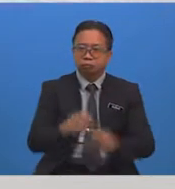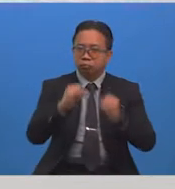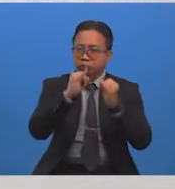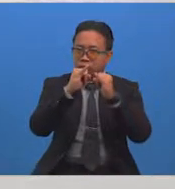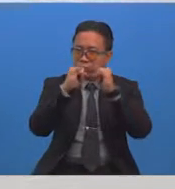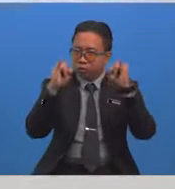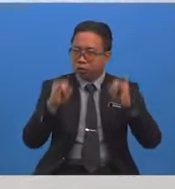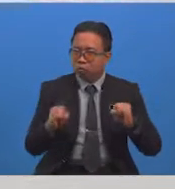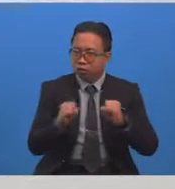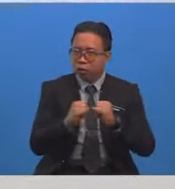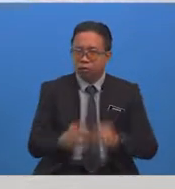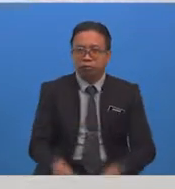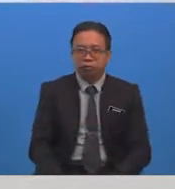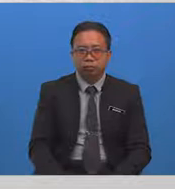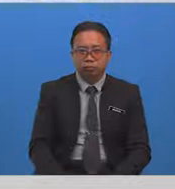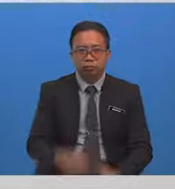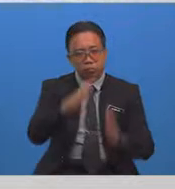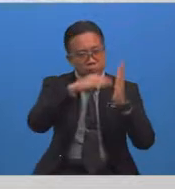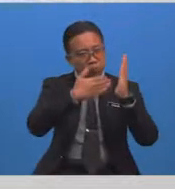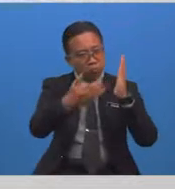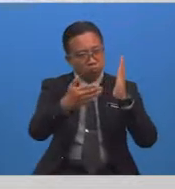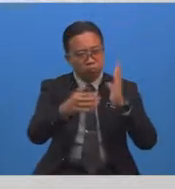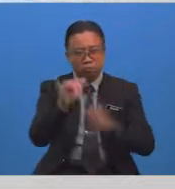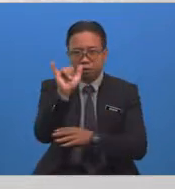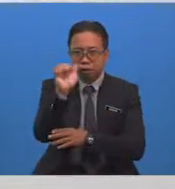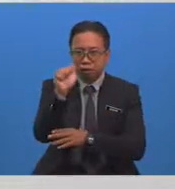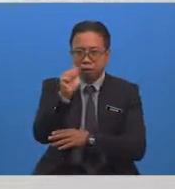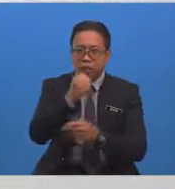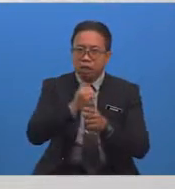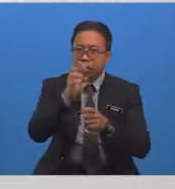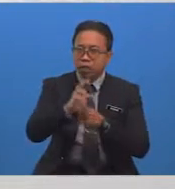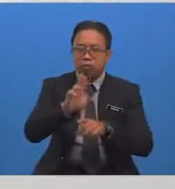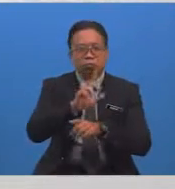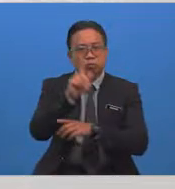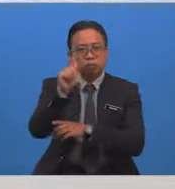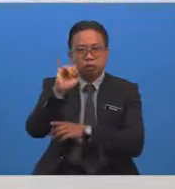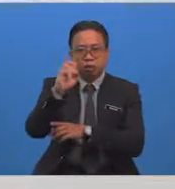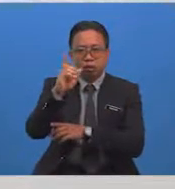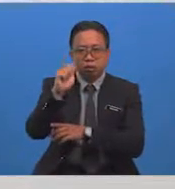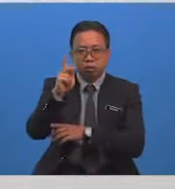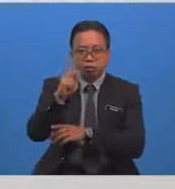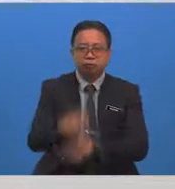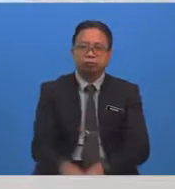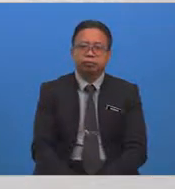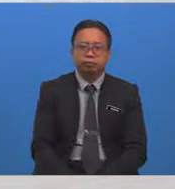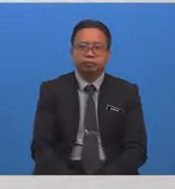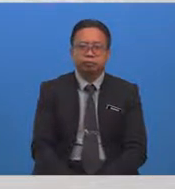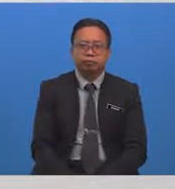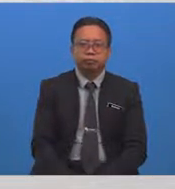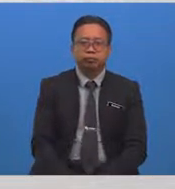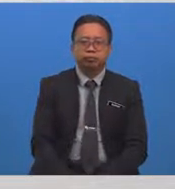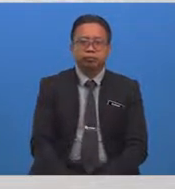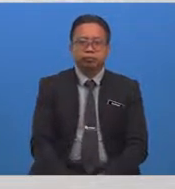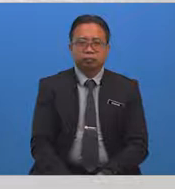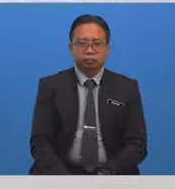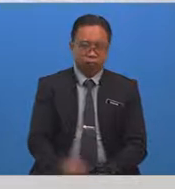dipaparkan dengan jawaban tanda ya atau tidak Sudahkah murid melengkapkan jadwal ini dengan jawaban